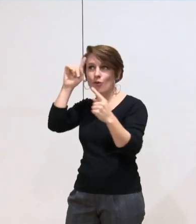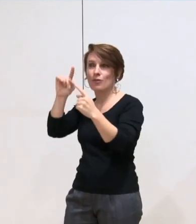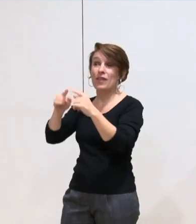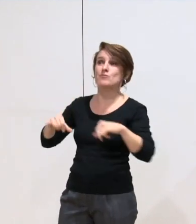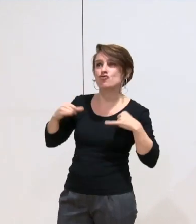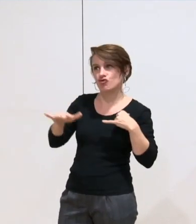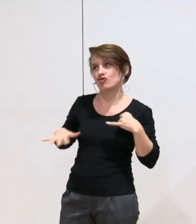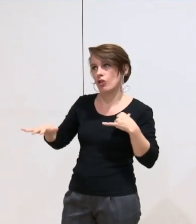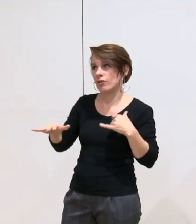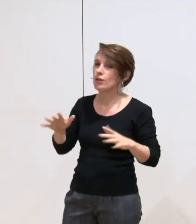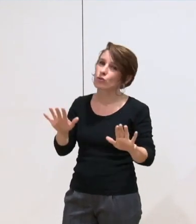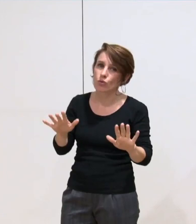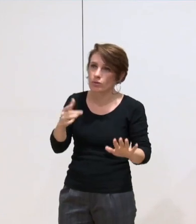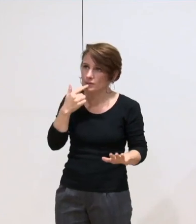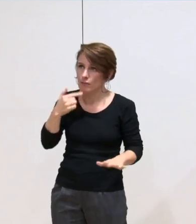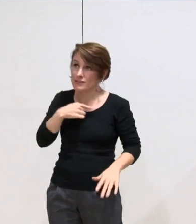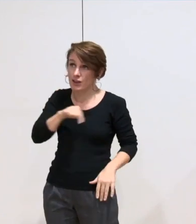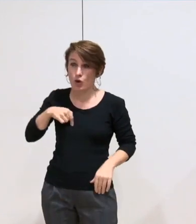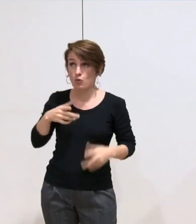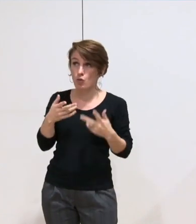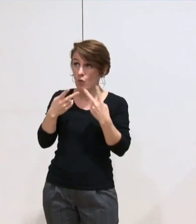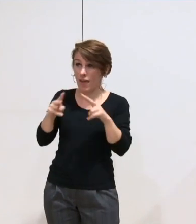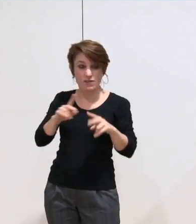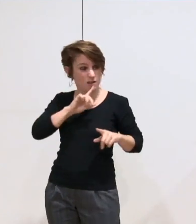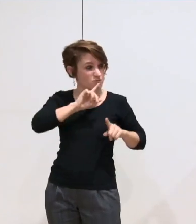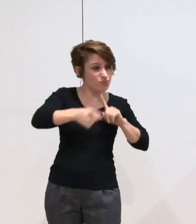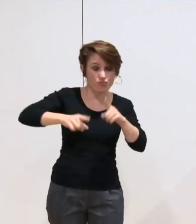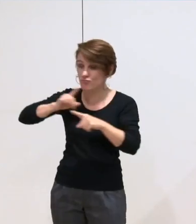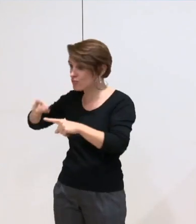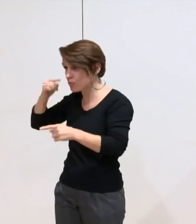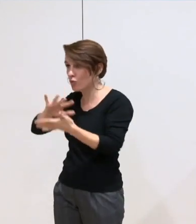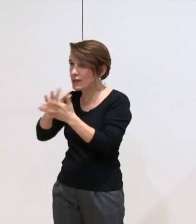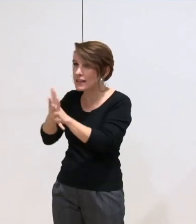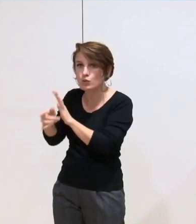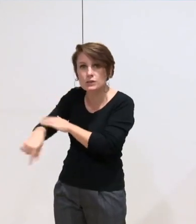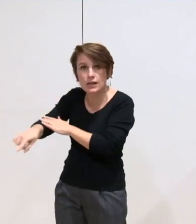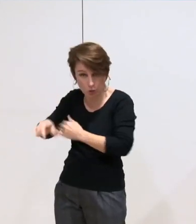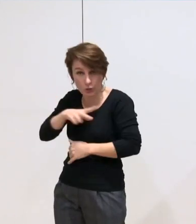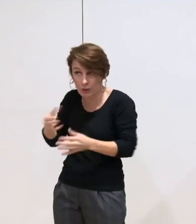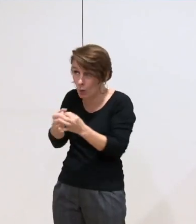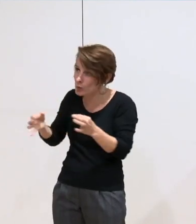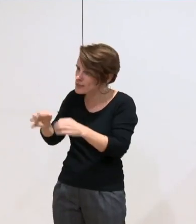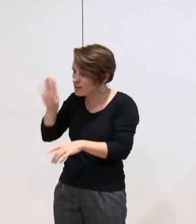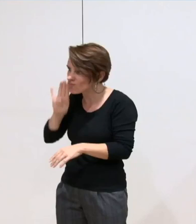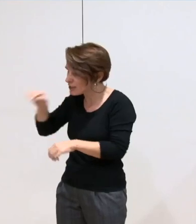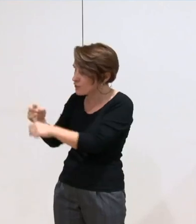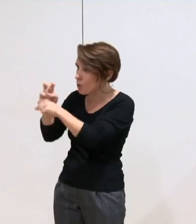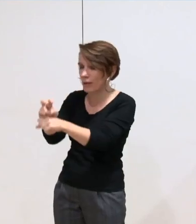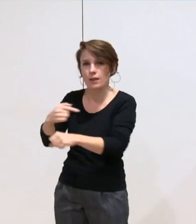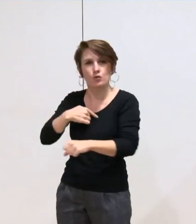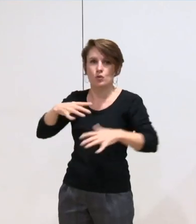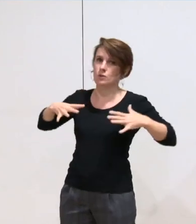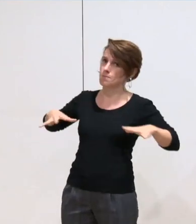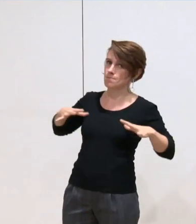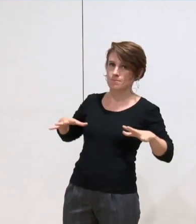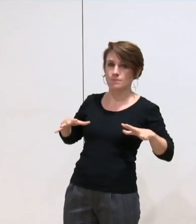Donc, ce n'est pas à la ville de demander aux associations qui ont un lieu de le mettre à disposition. Mais toutes